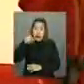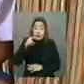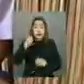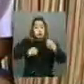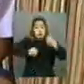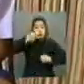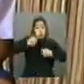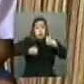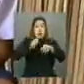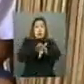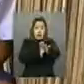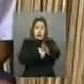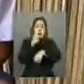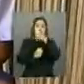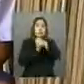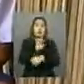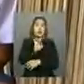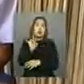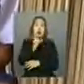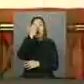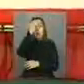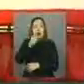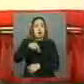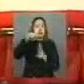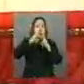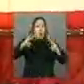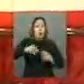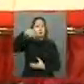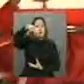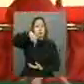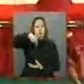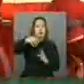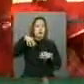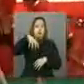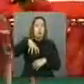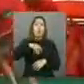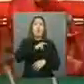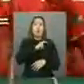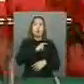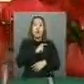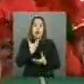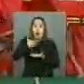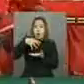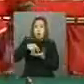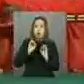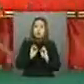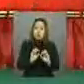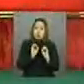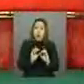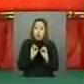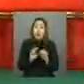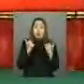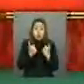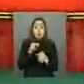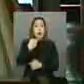ปีโดยมีวัดเป็นศูนย์กลางการเรียนรู้และส่งต่อองค์ความรู้จากรุ่นสู่รุ่นจนเป็นหลักสูตรท้องถิ่นมาน